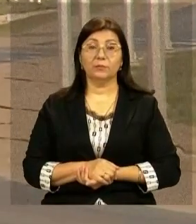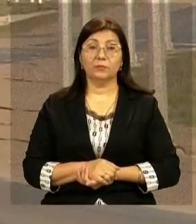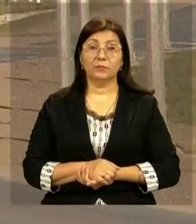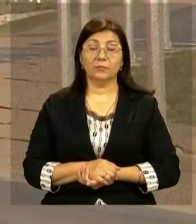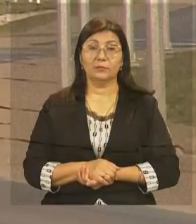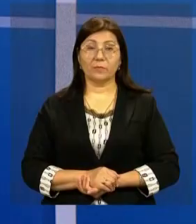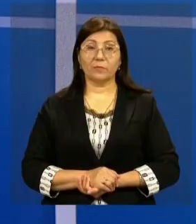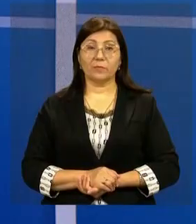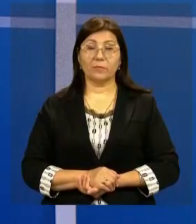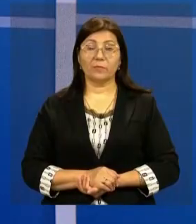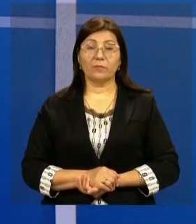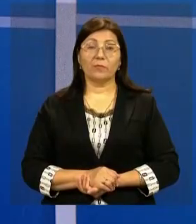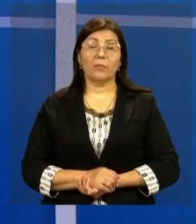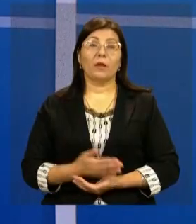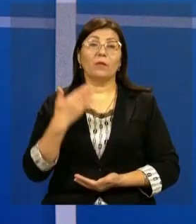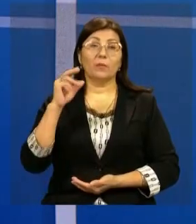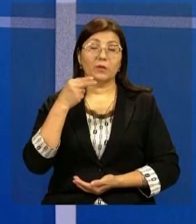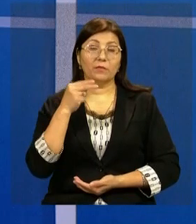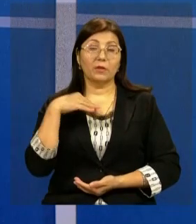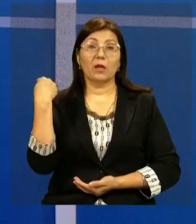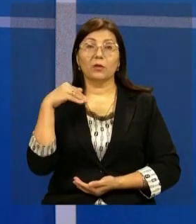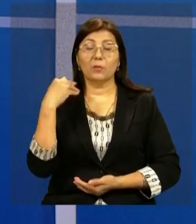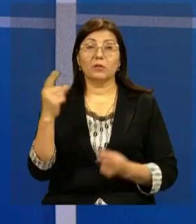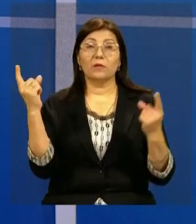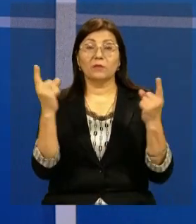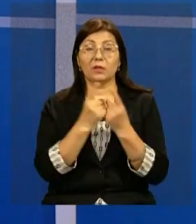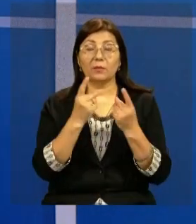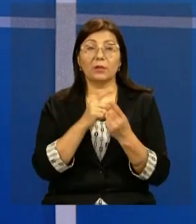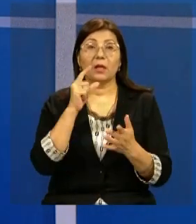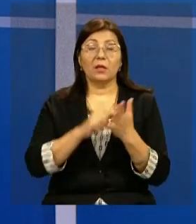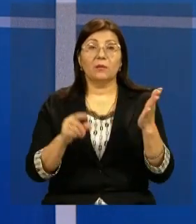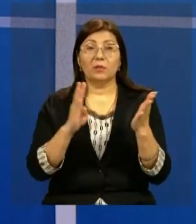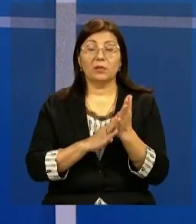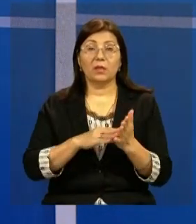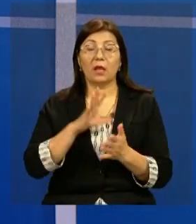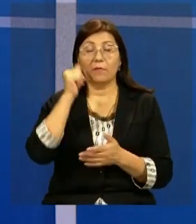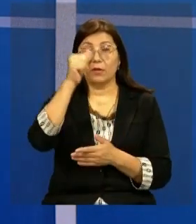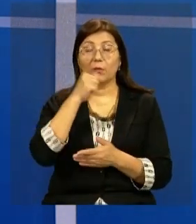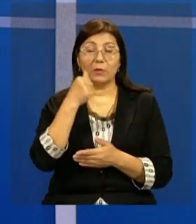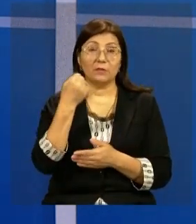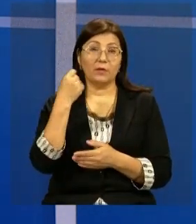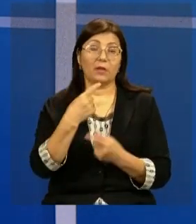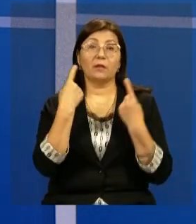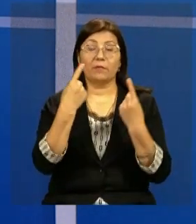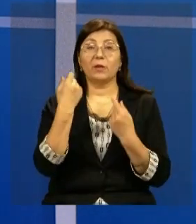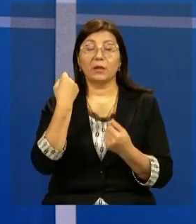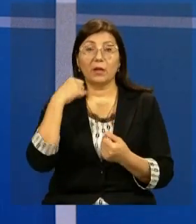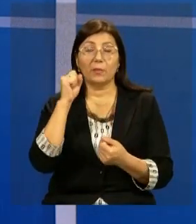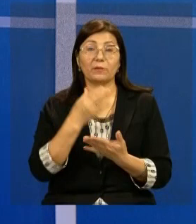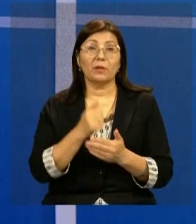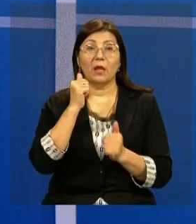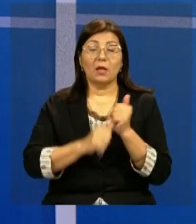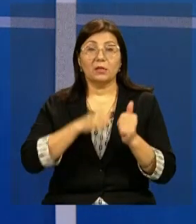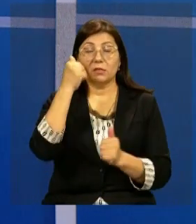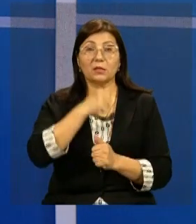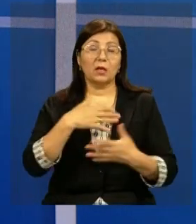АптоТНС. А в минувший четверг актюбинцы встретили 79-ю годовщину Великой Победы. С каждым годом все меньше с